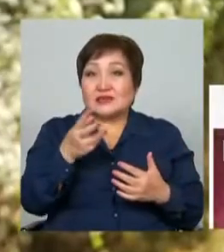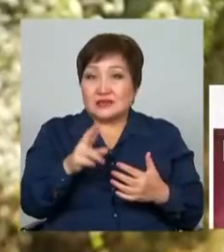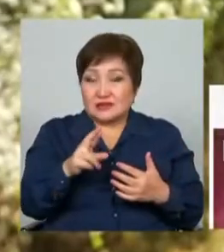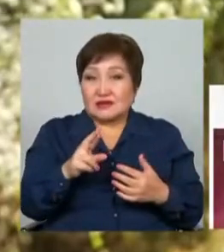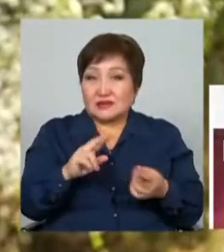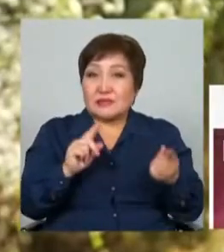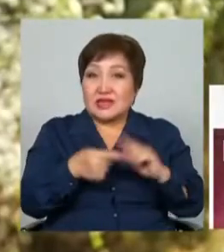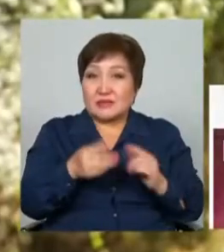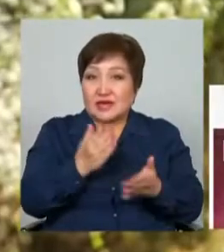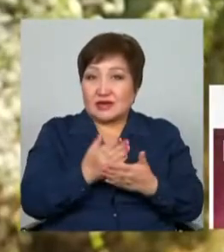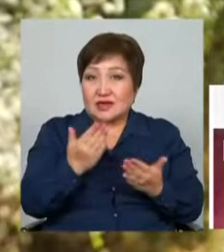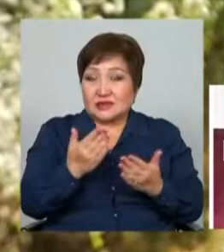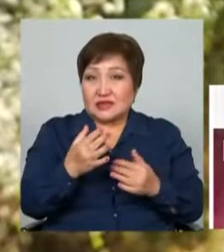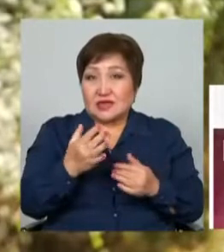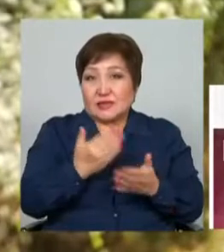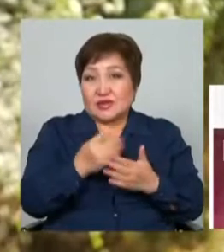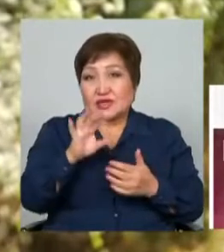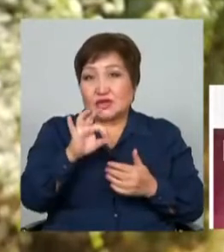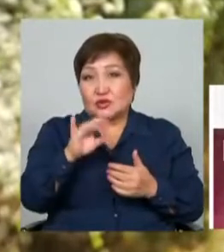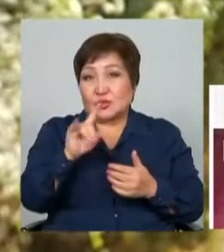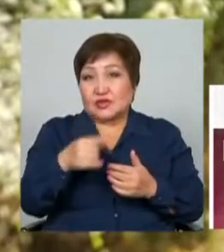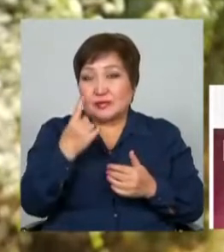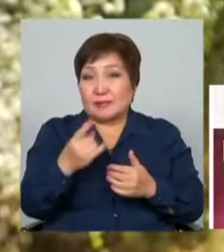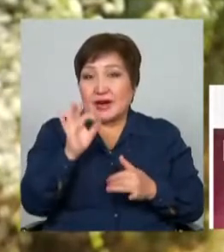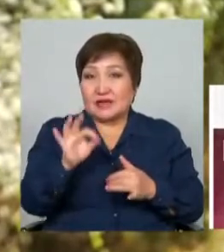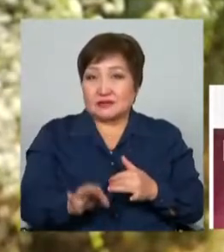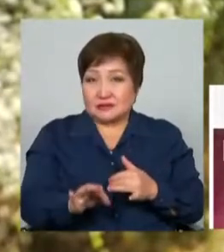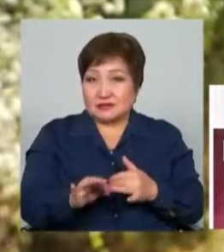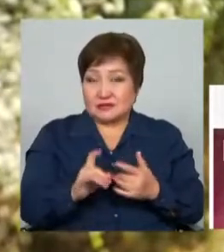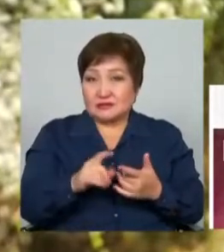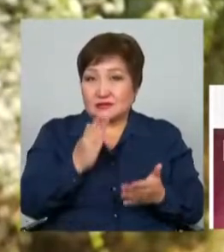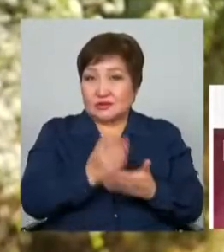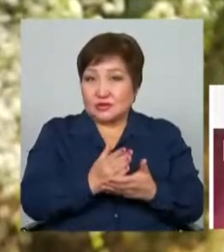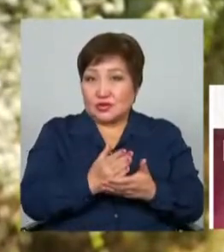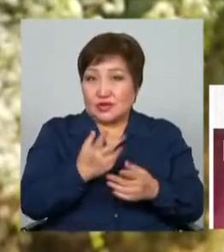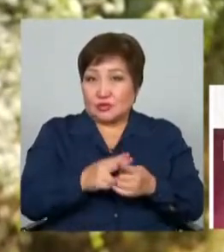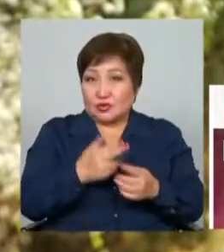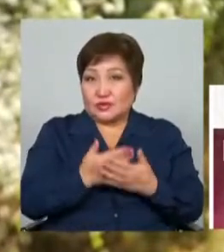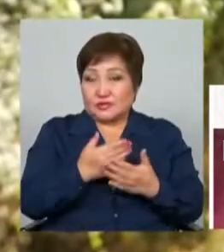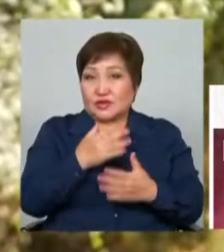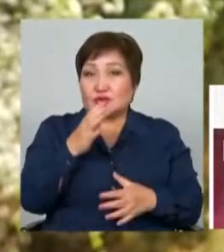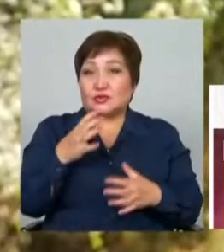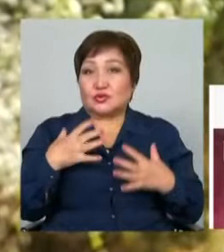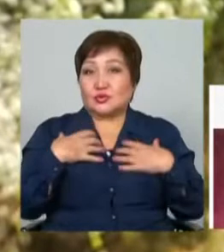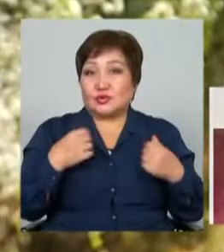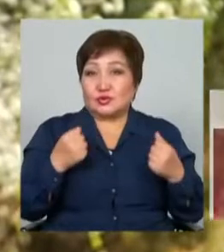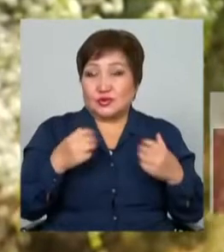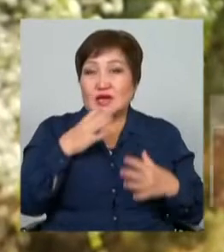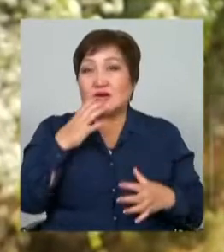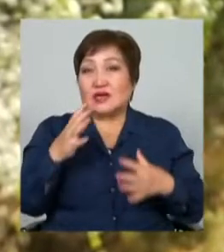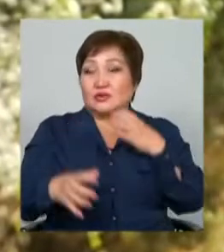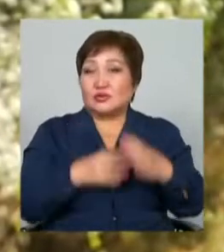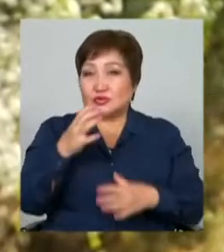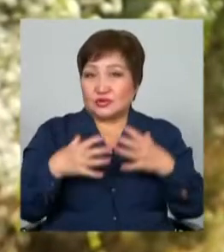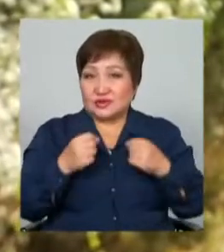аурушандықтың 0,1% құрайды. Бұл вирус, мысалы, дүниежүзілік денсаулық сақтау ұйымының